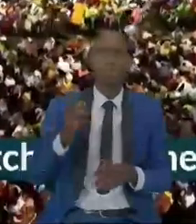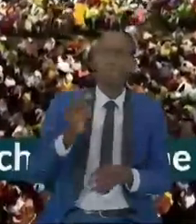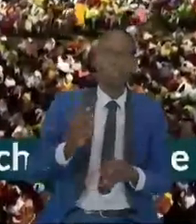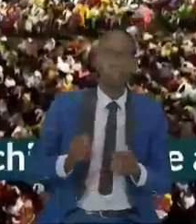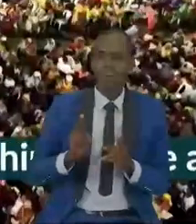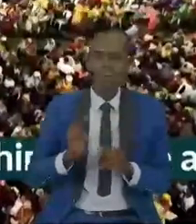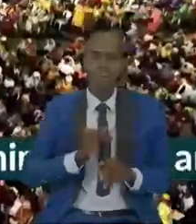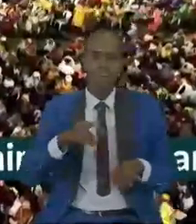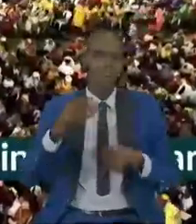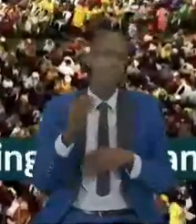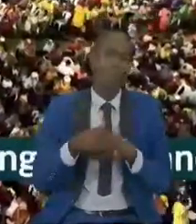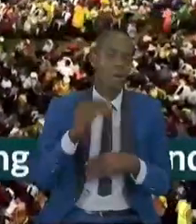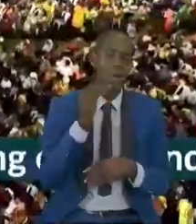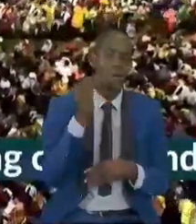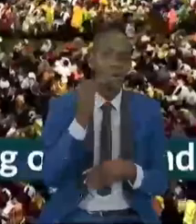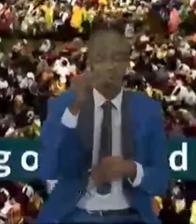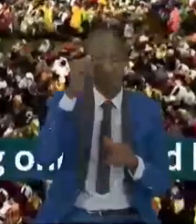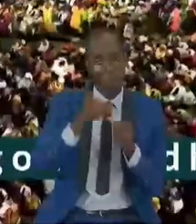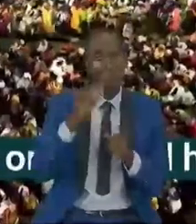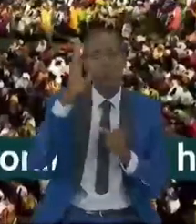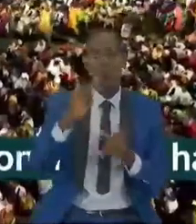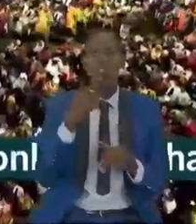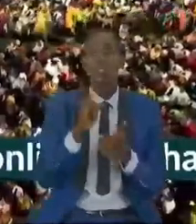L'homme de Dieu est encore toujours assis.